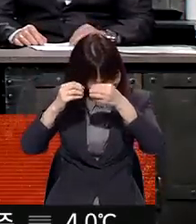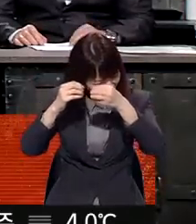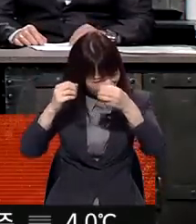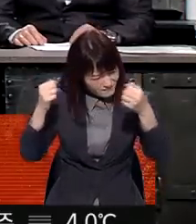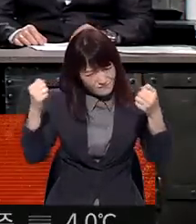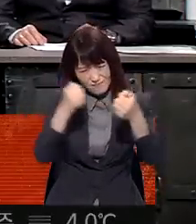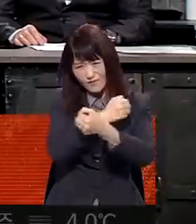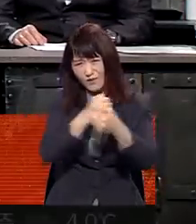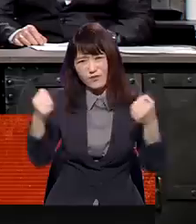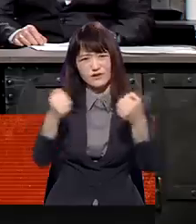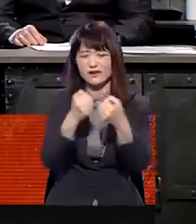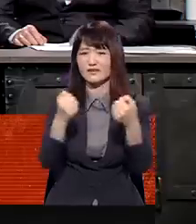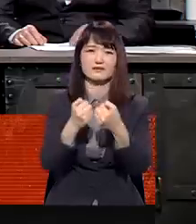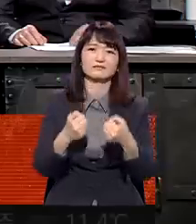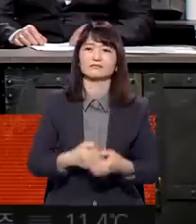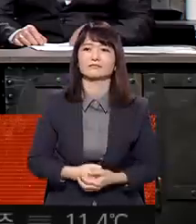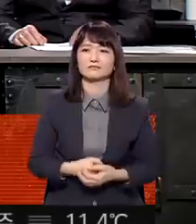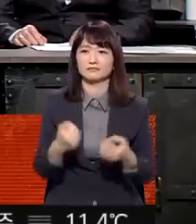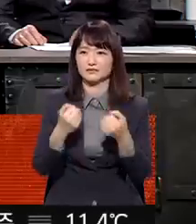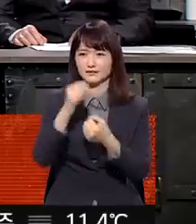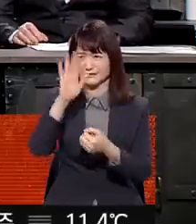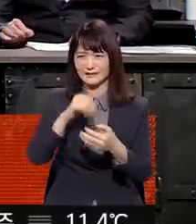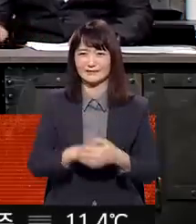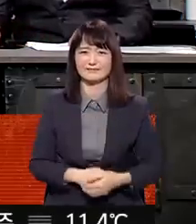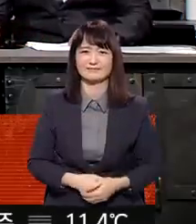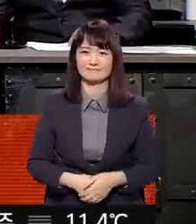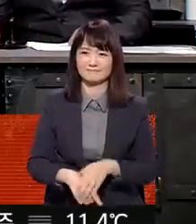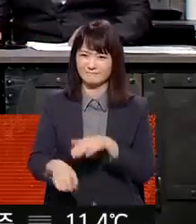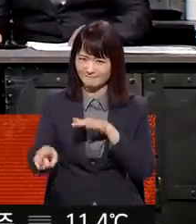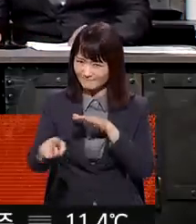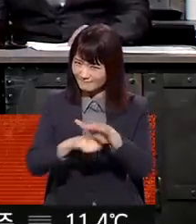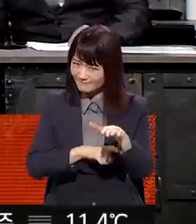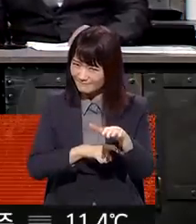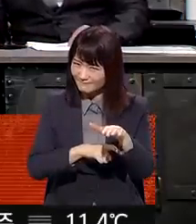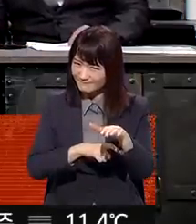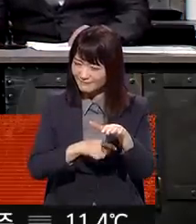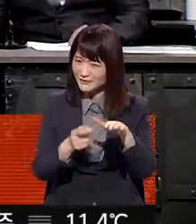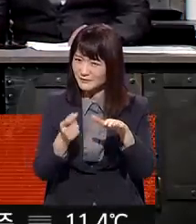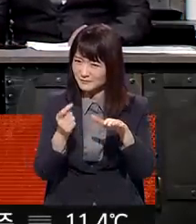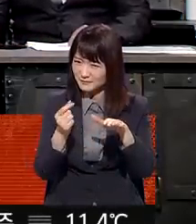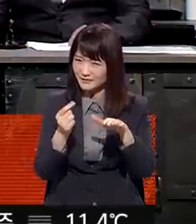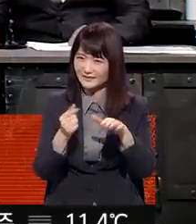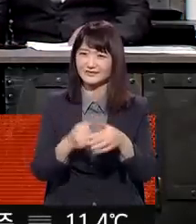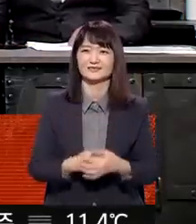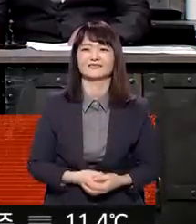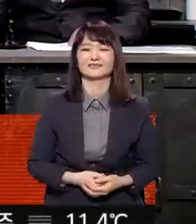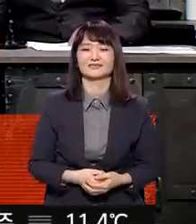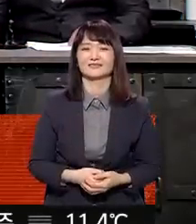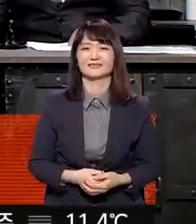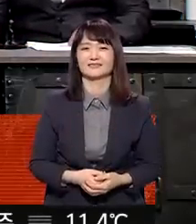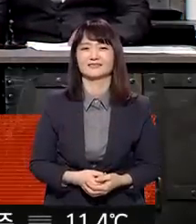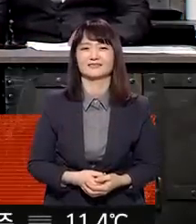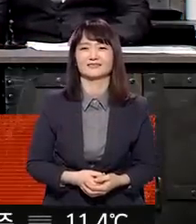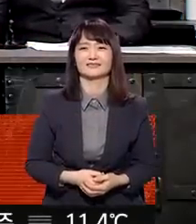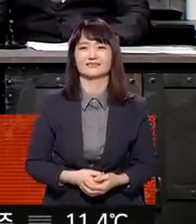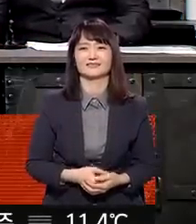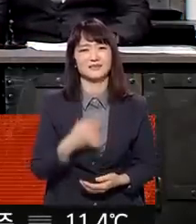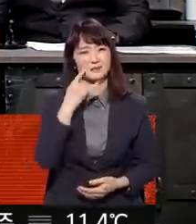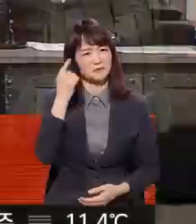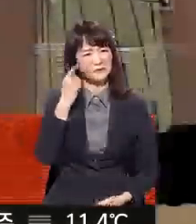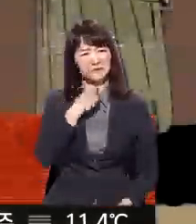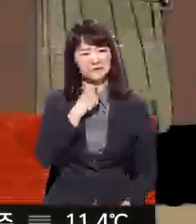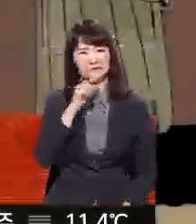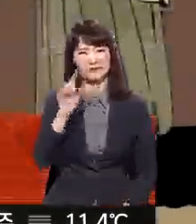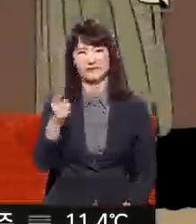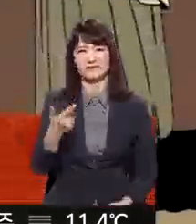행사하지 않았다면 저는 절도 내지 범행에 가까운 사용 절도로 얘기할 수 있는데 듣고 싶었던 게 아닐 거예요. 아니, 저는